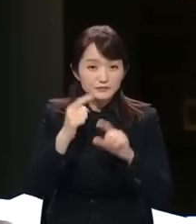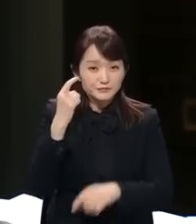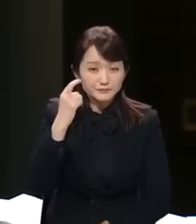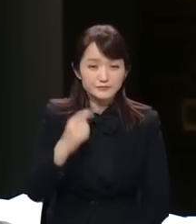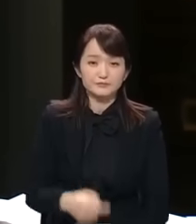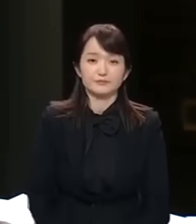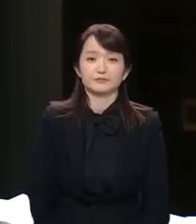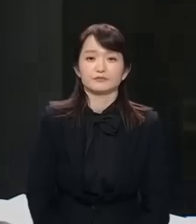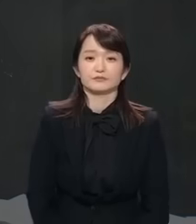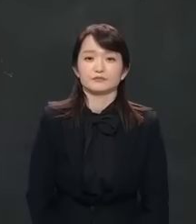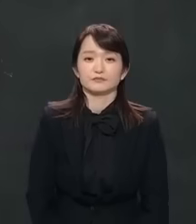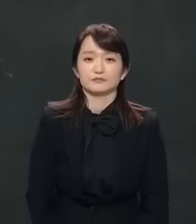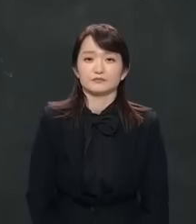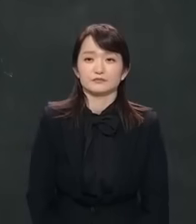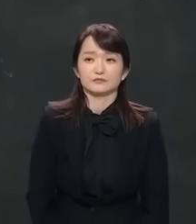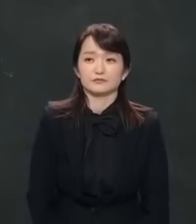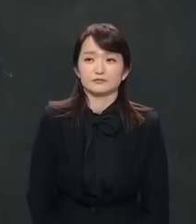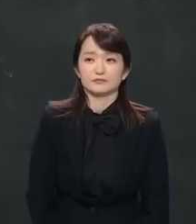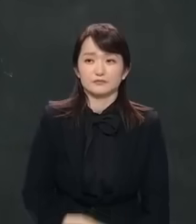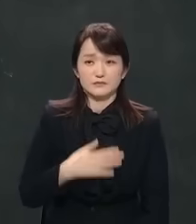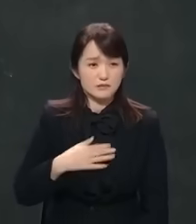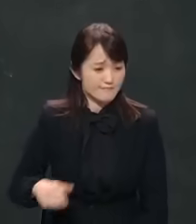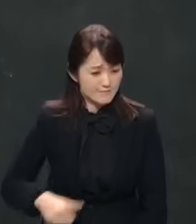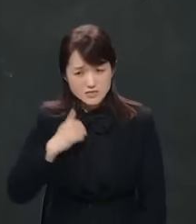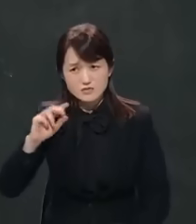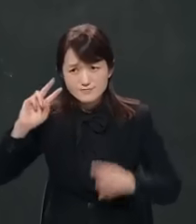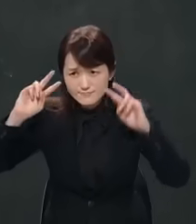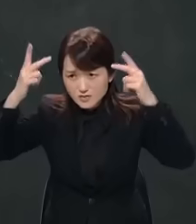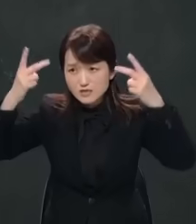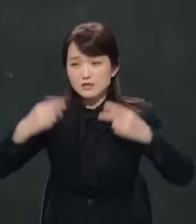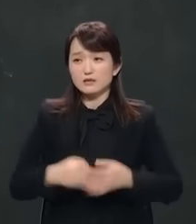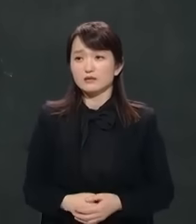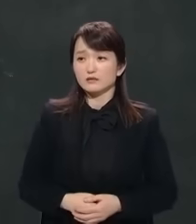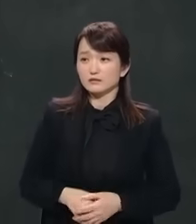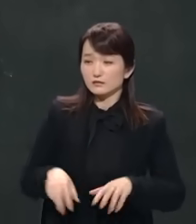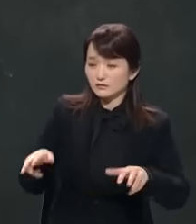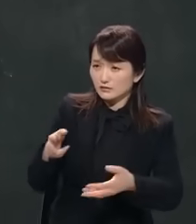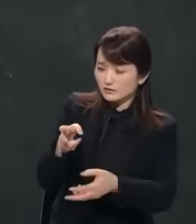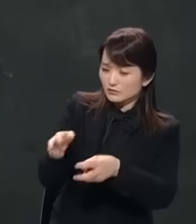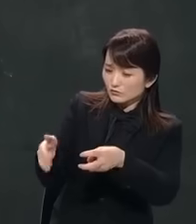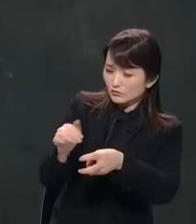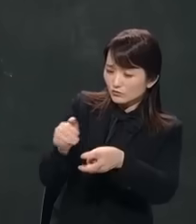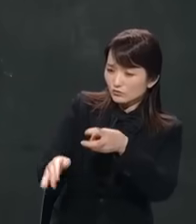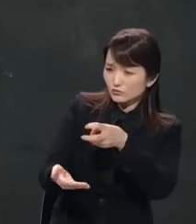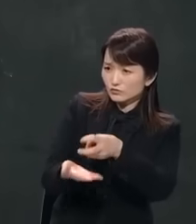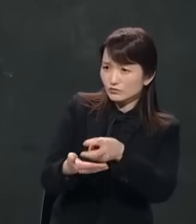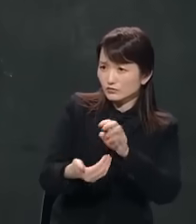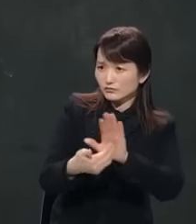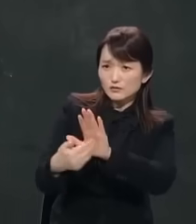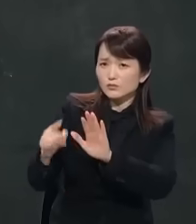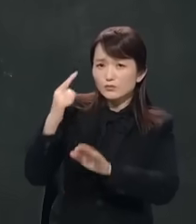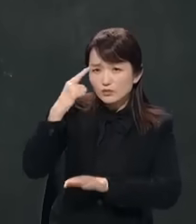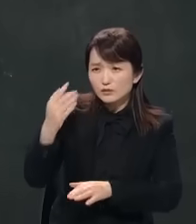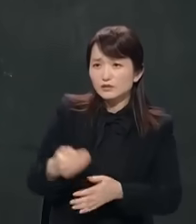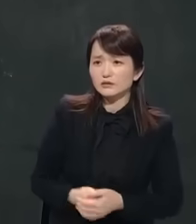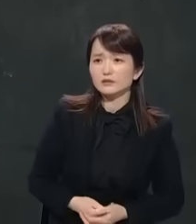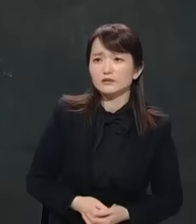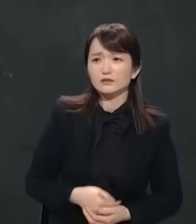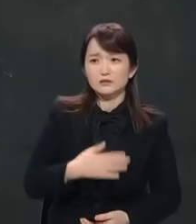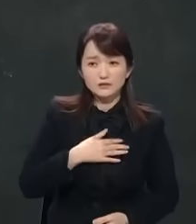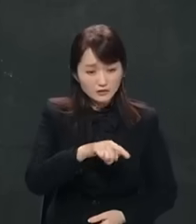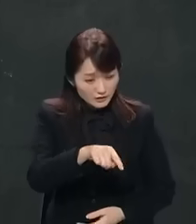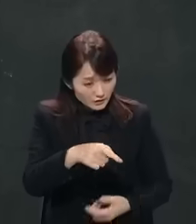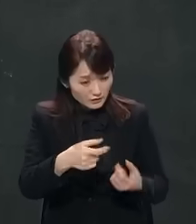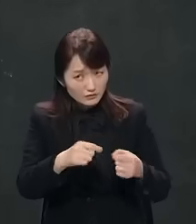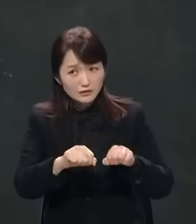들어보시죠. 나도 열받는다고. 왜 열받아서 지금 이렇게 하는 거냐? 당신들한테 좋은 게 뭐가 있는데요? 그럼 내가 이렇게